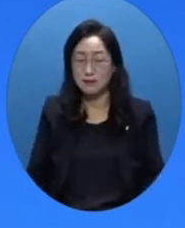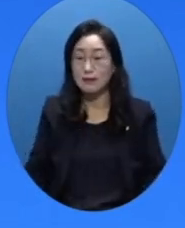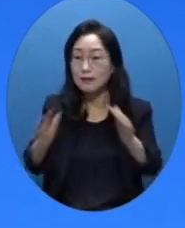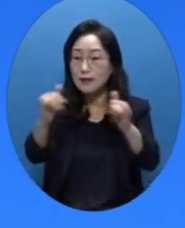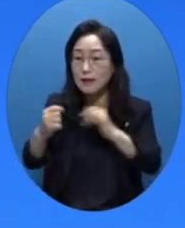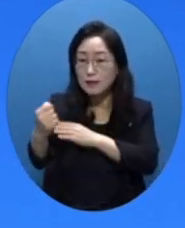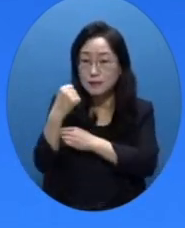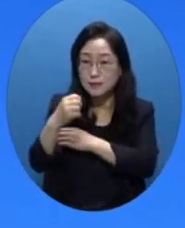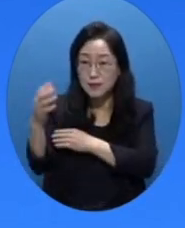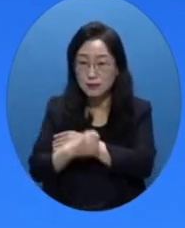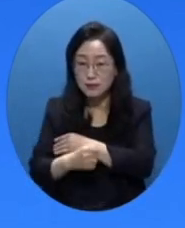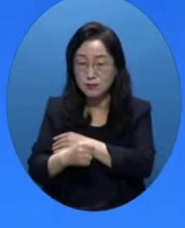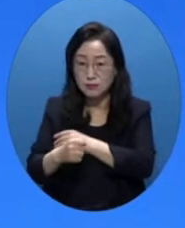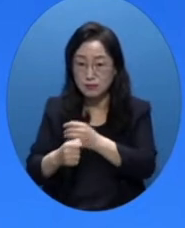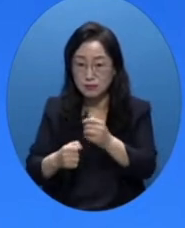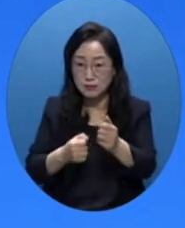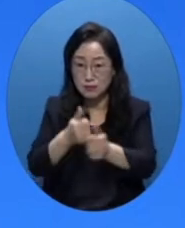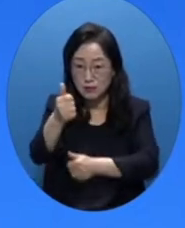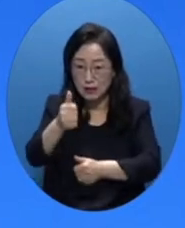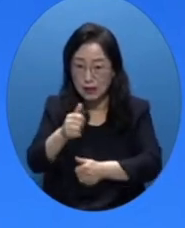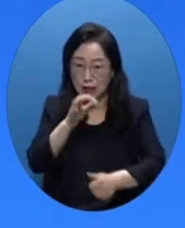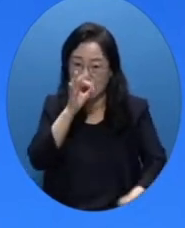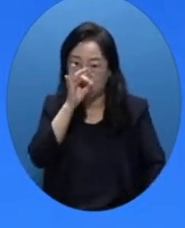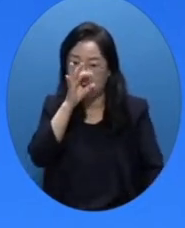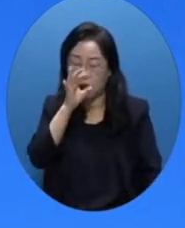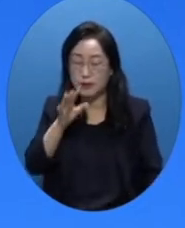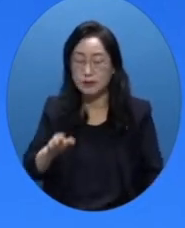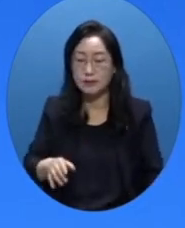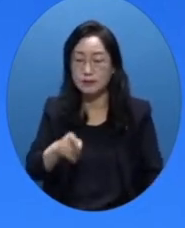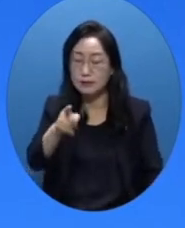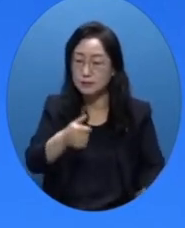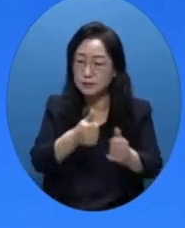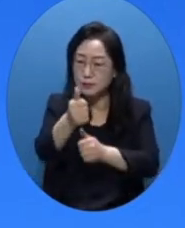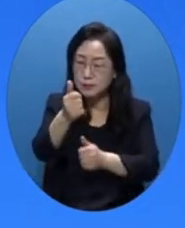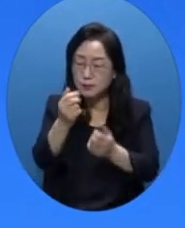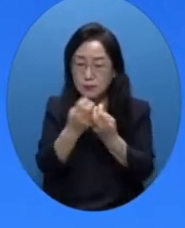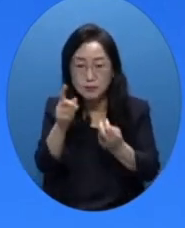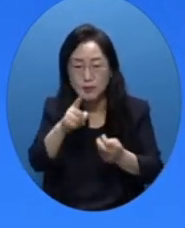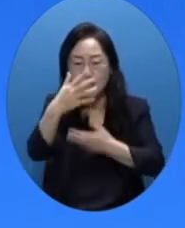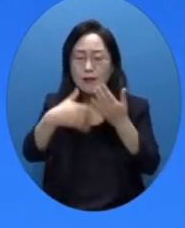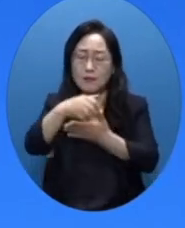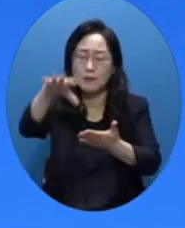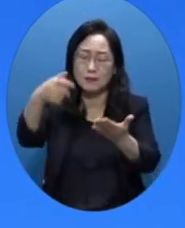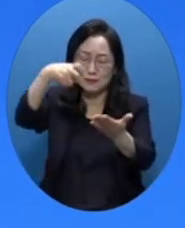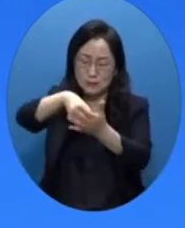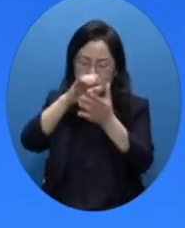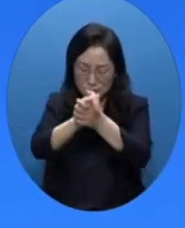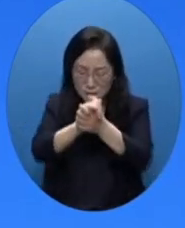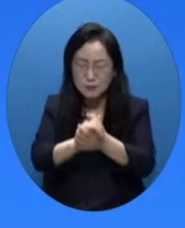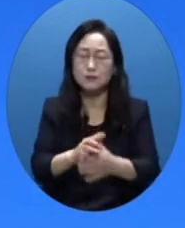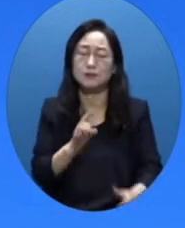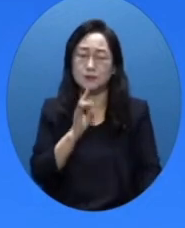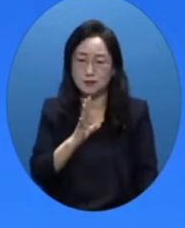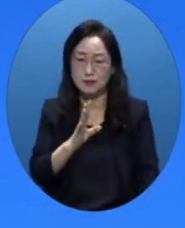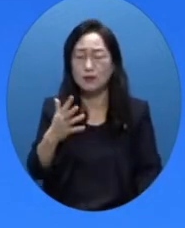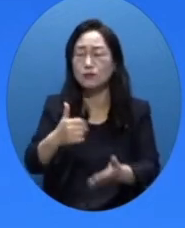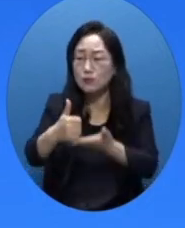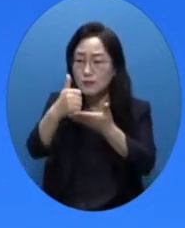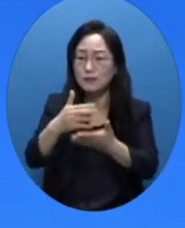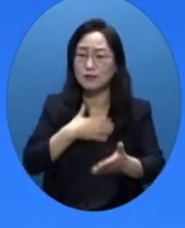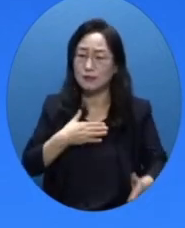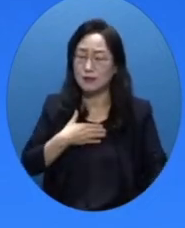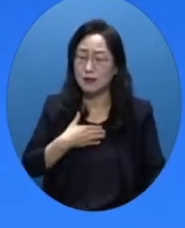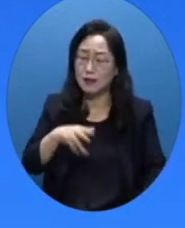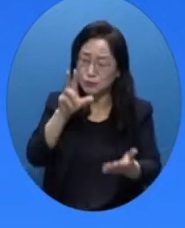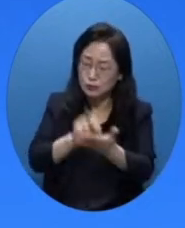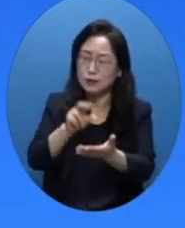인간의 힘으로 이 아말렉을 무찔 수가 없습니다. 아말렉을 무찌려면 우리 하나님께 엎드려 기도해야 되는 것입니다. 주님, 내가 이와 같은